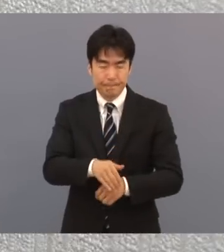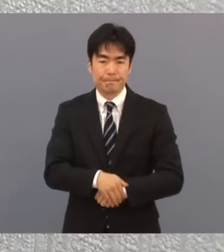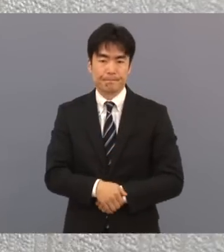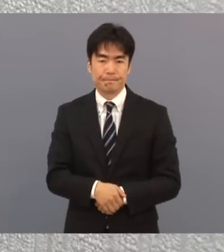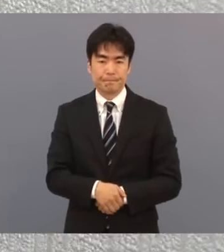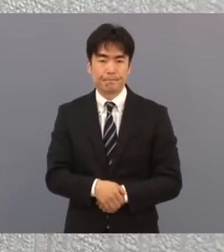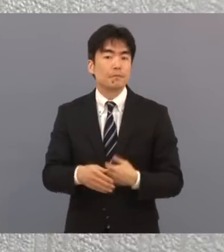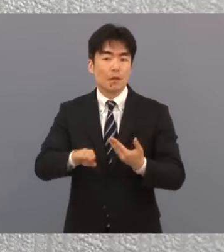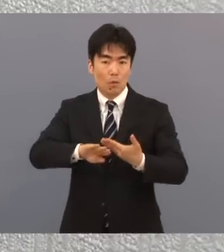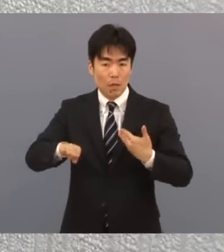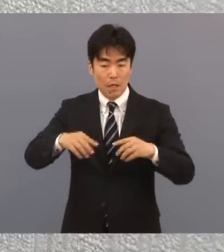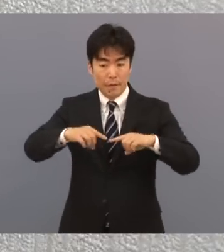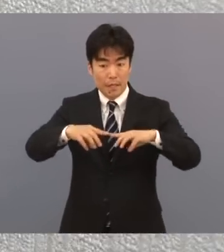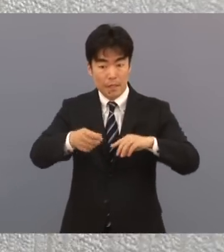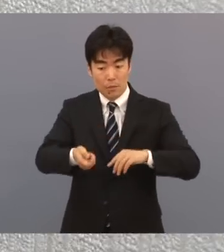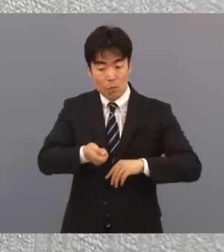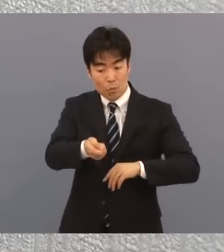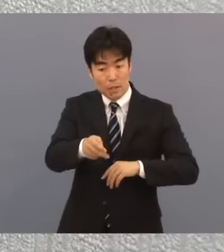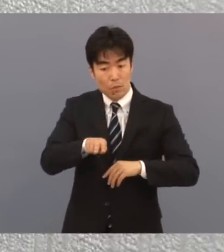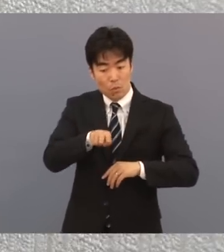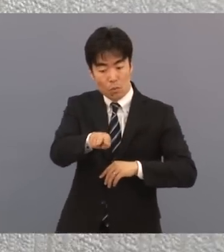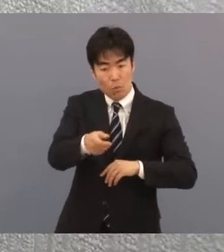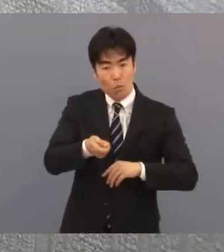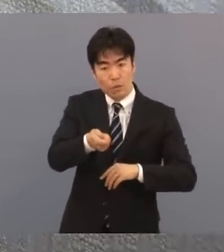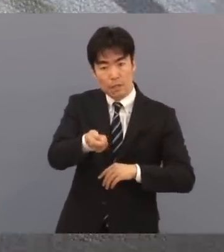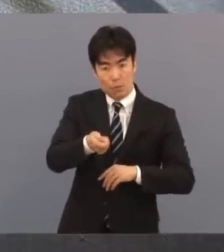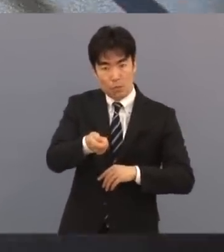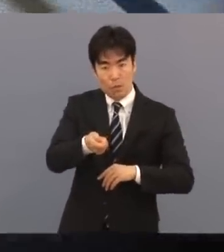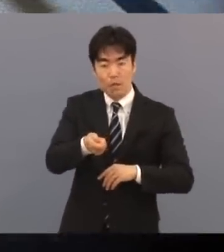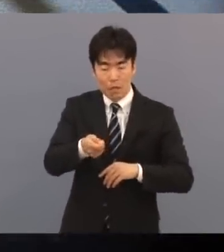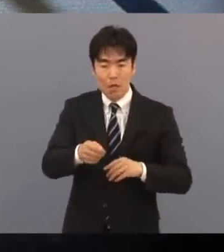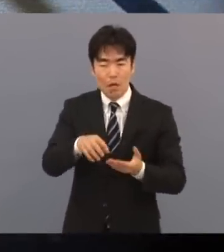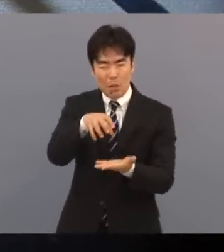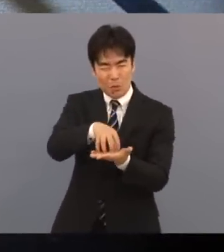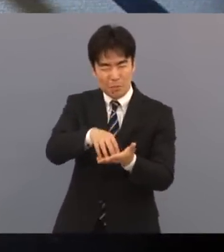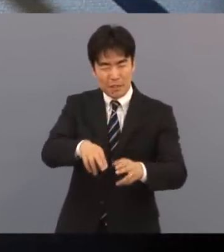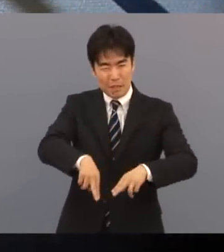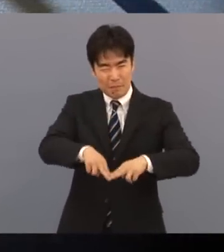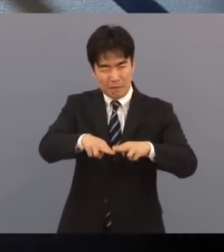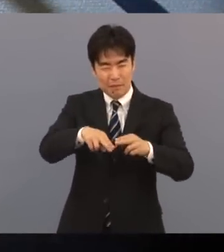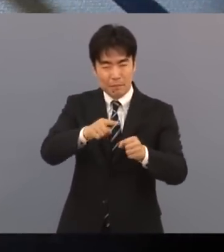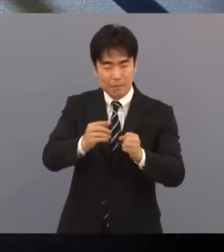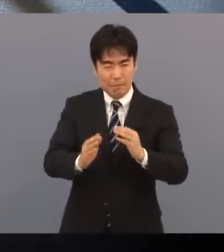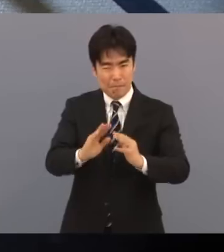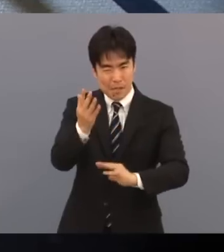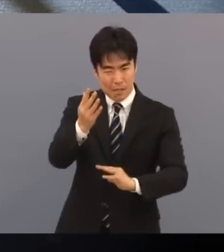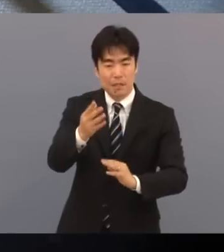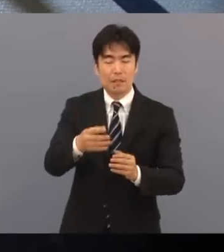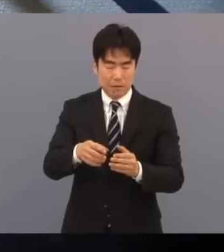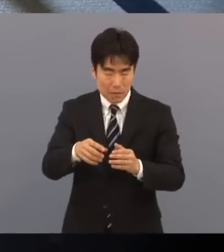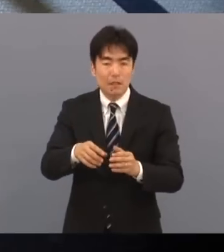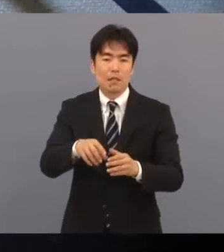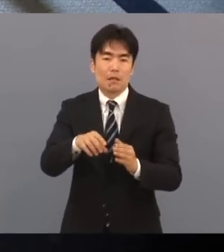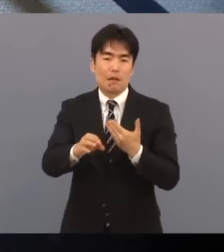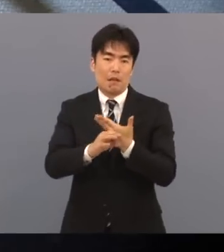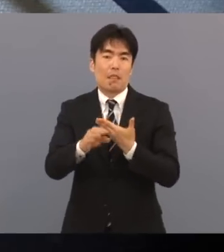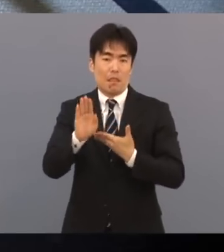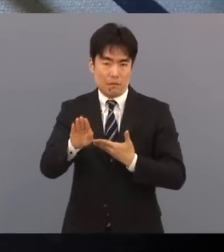他にもコンセント、ホコリがたまってショートする危険があるのでこまめに掃除をしまし